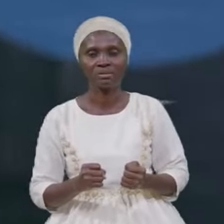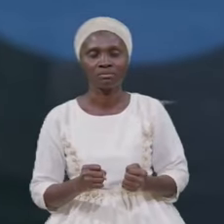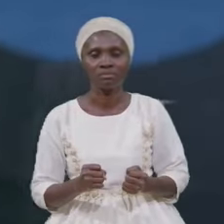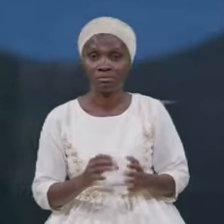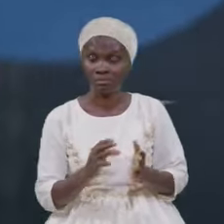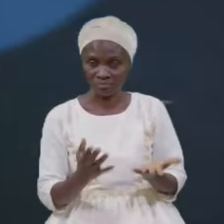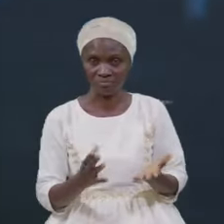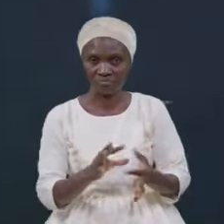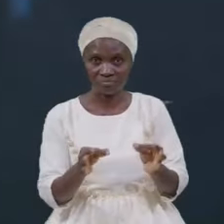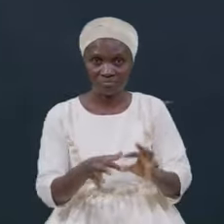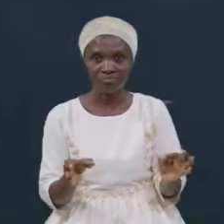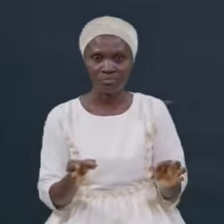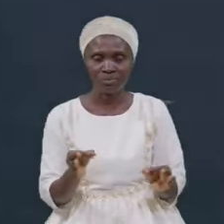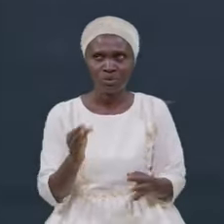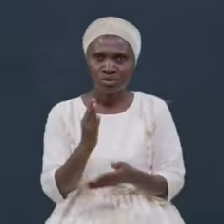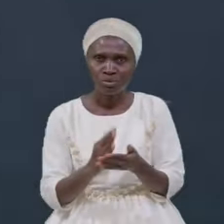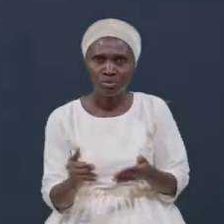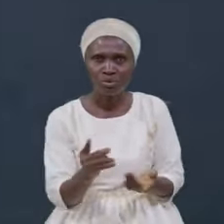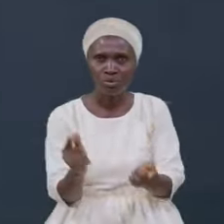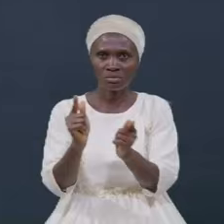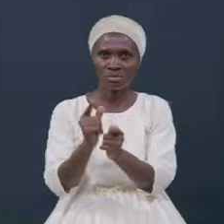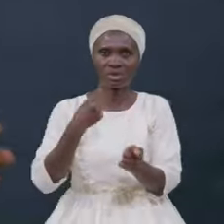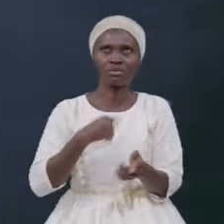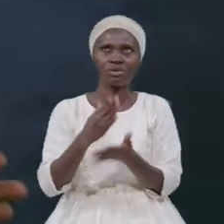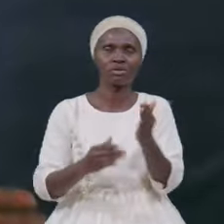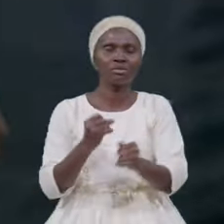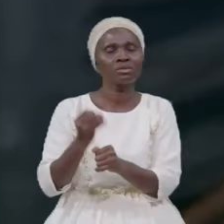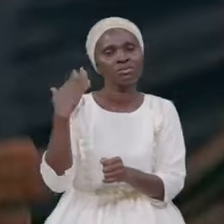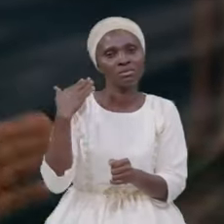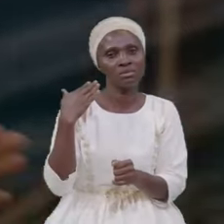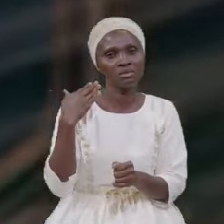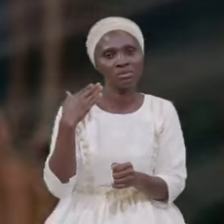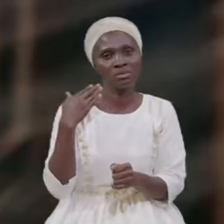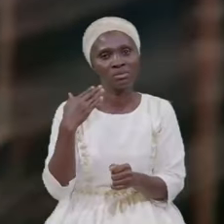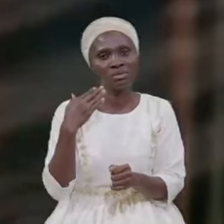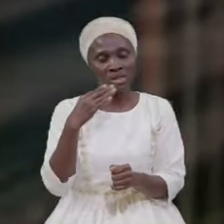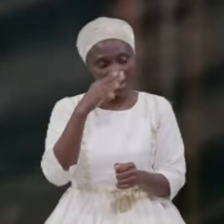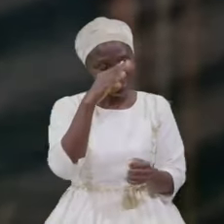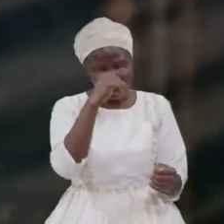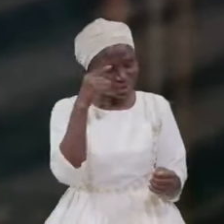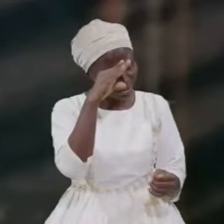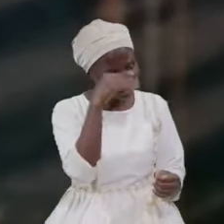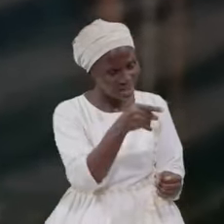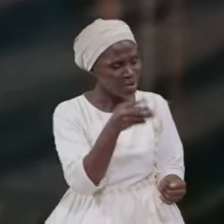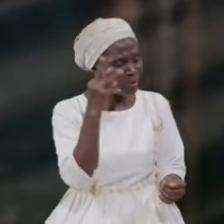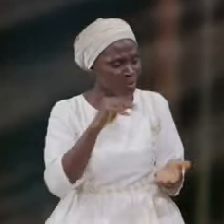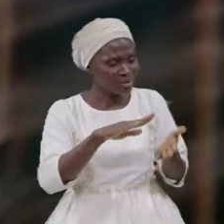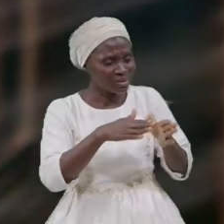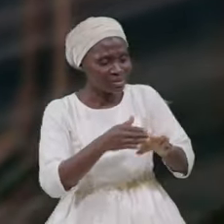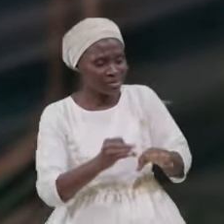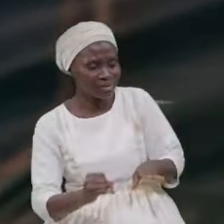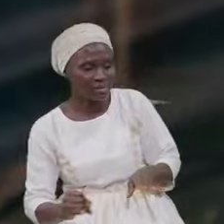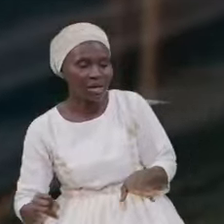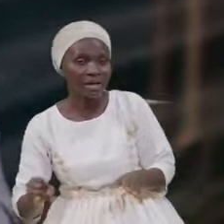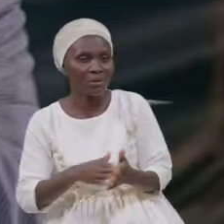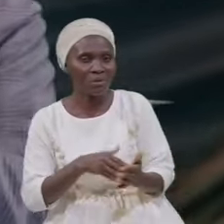Il était mourant. Parce qu'il avait jeûné pendant 40 jours, il m'a dit, je vais jeûner. Et il a